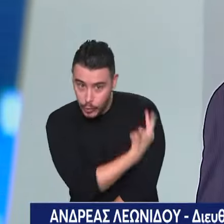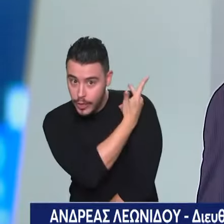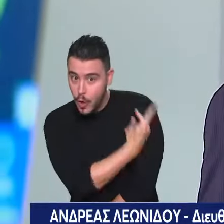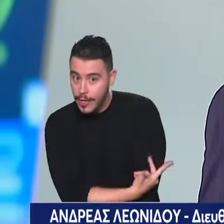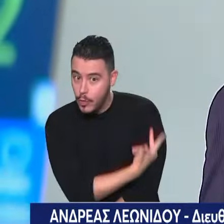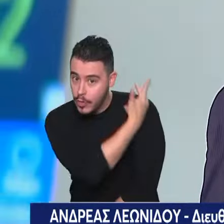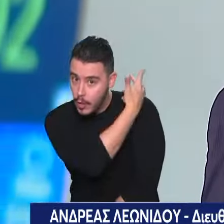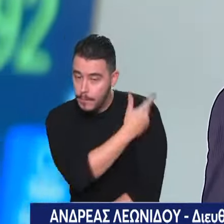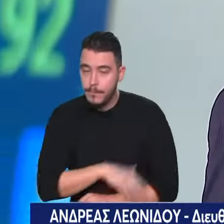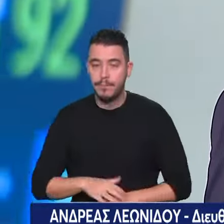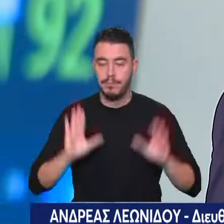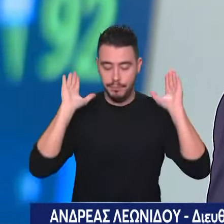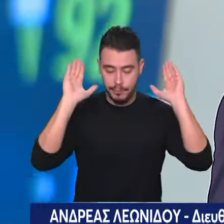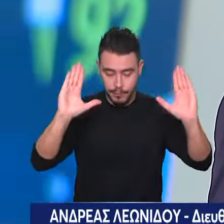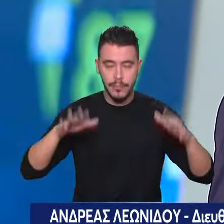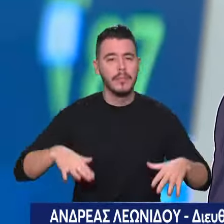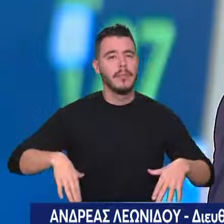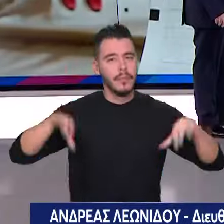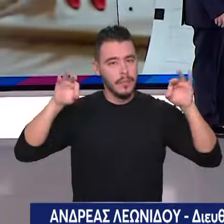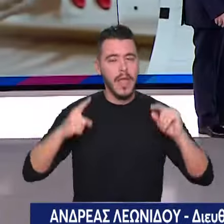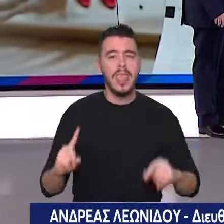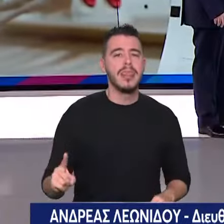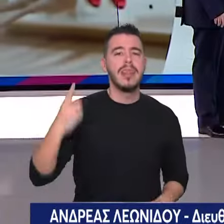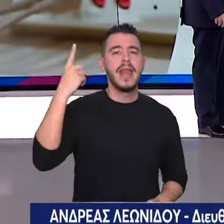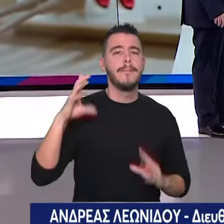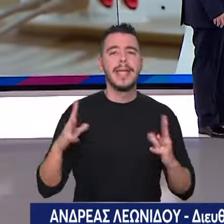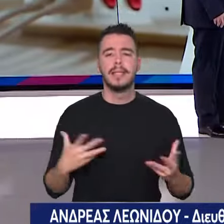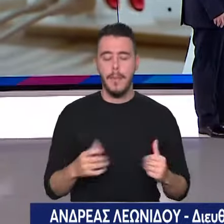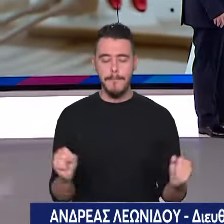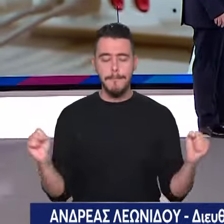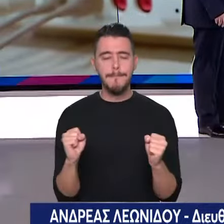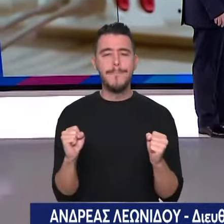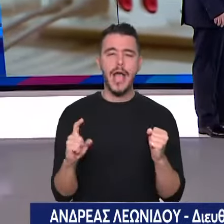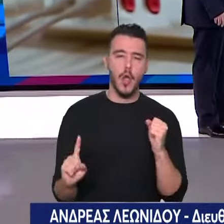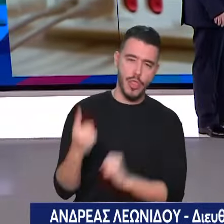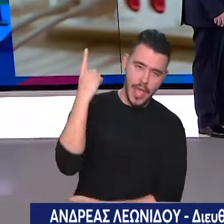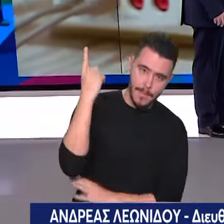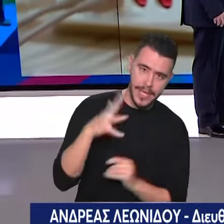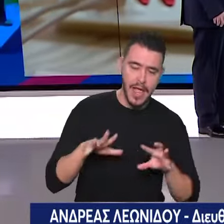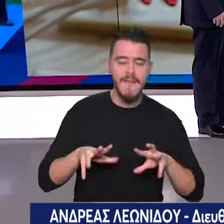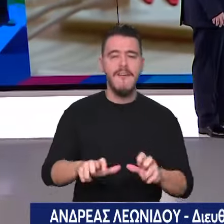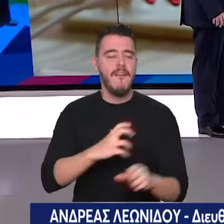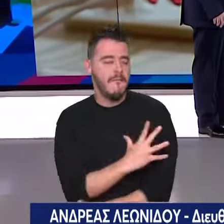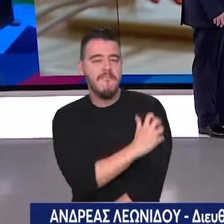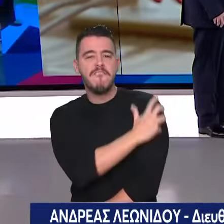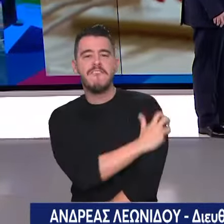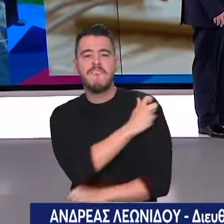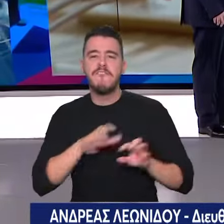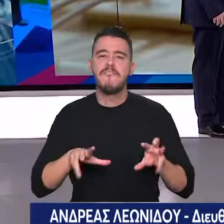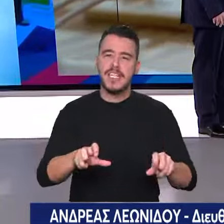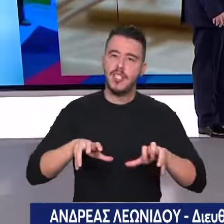δείτε. Αρχικά εφαρμόζεται μια συντηρητική θεραπεία, είτε με μια παγοθεραπεία, με μια φυσιοθεραπεία, με αντιφλεγμονώδη και με